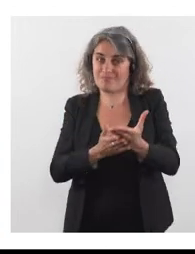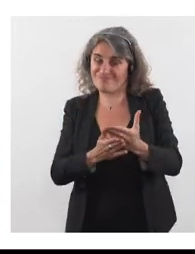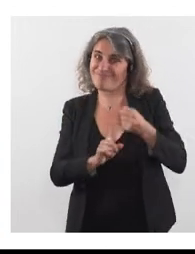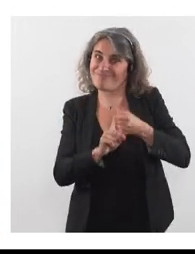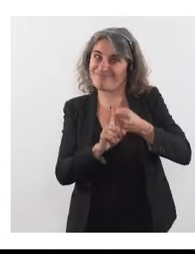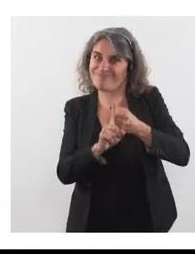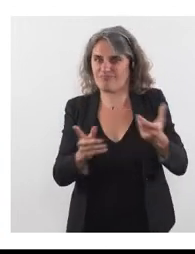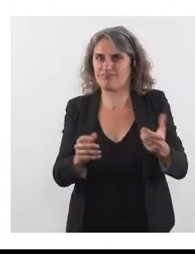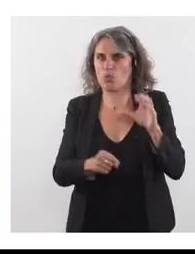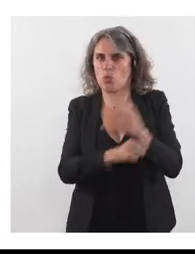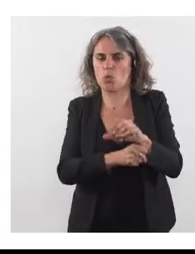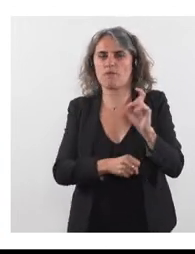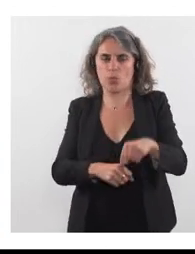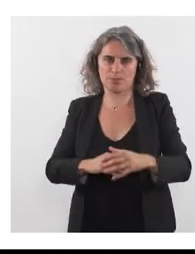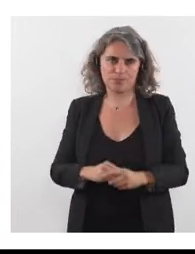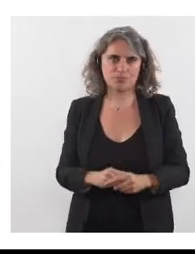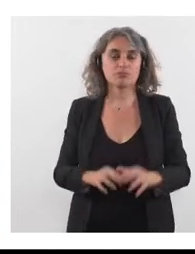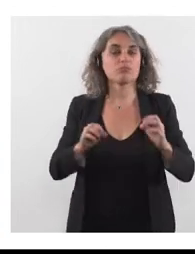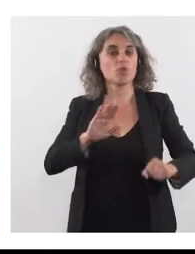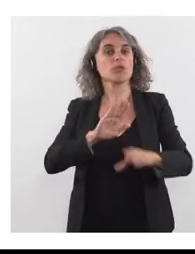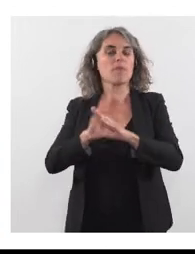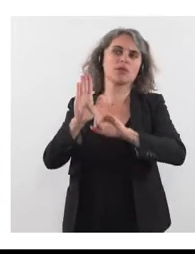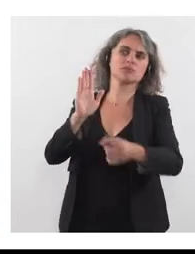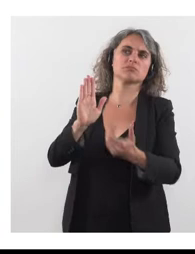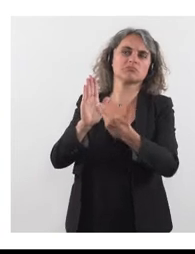ont été confiées à l'origine, donc dès la directive de